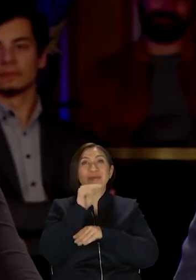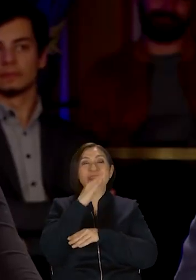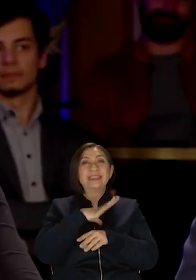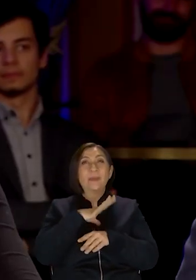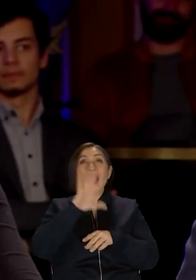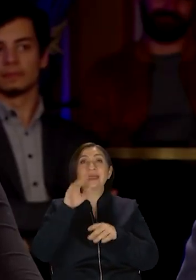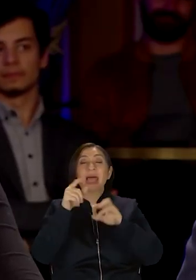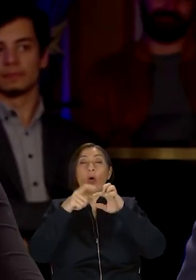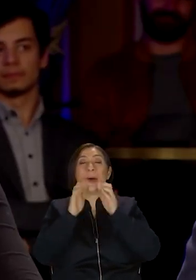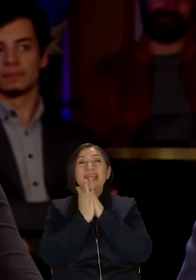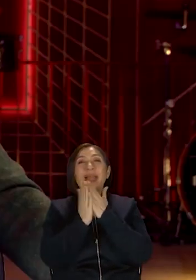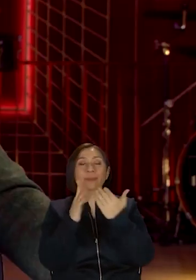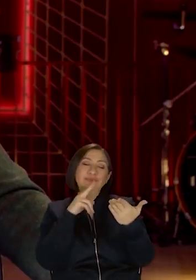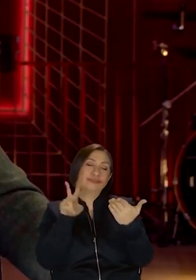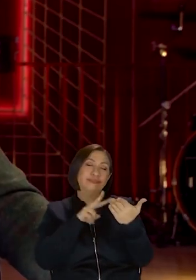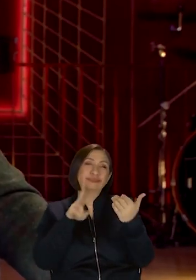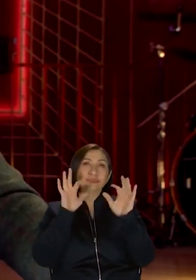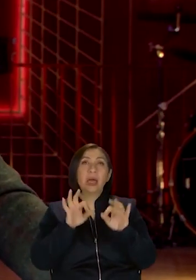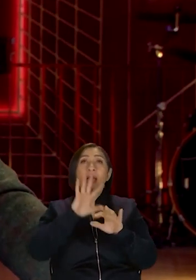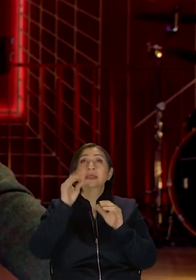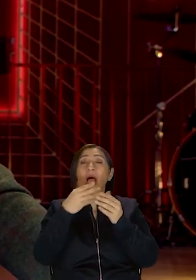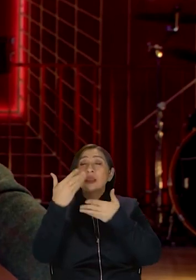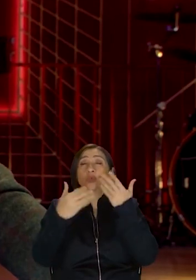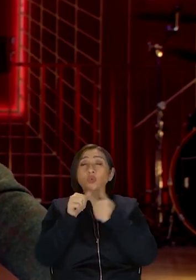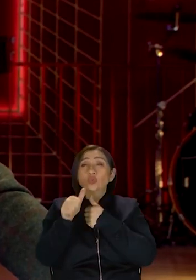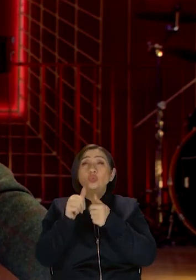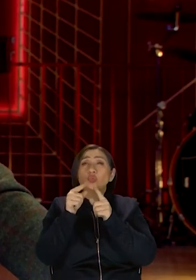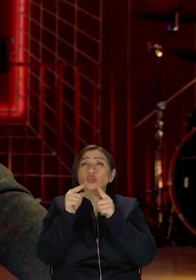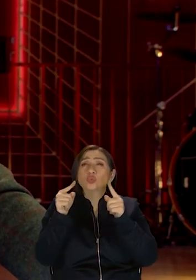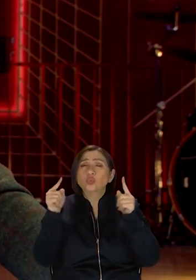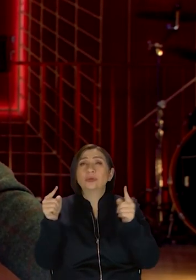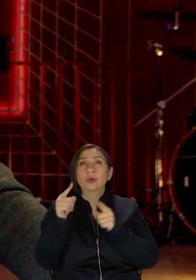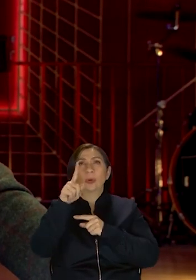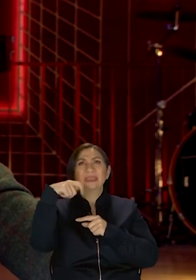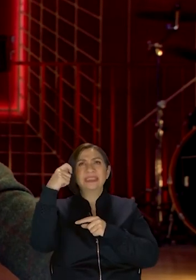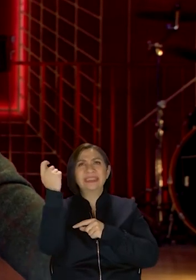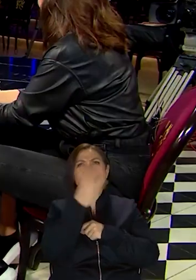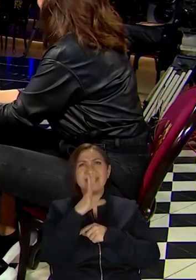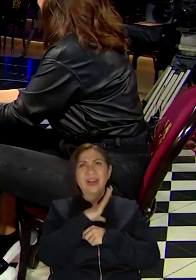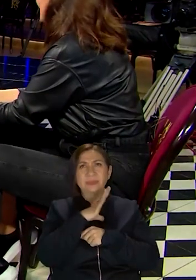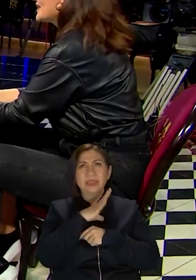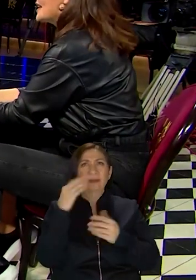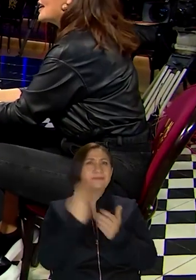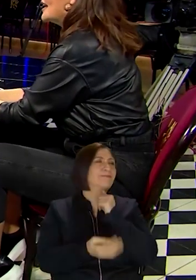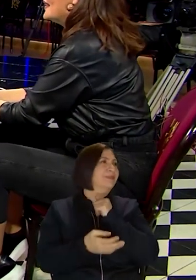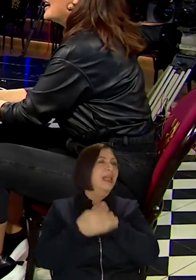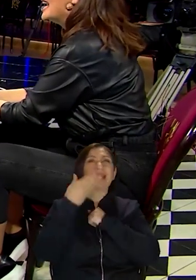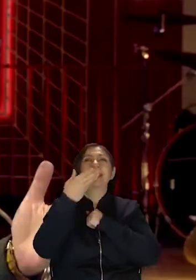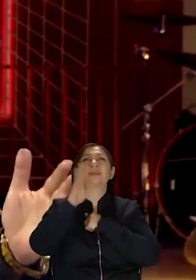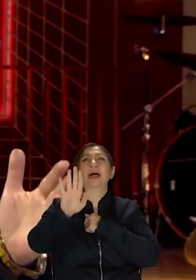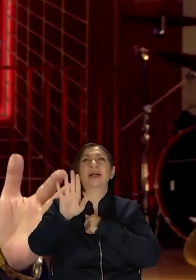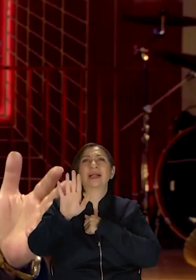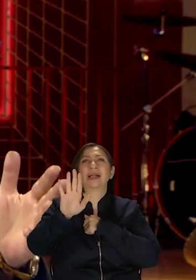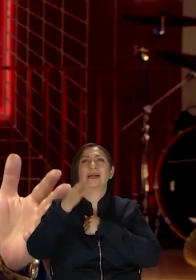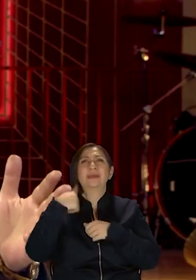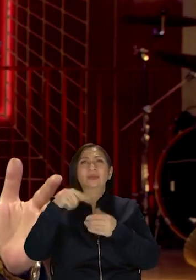Herkes roman okumaya başlıyor ve herkes her şeyi anlatıyor uzun uzun. Bir tane öyle dizi vardı. Var mı? Eyvah anlatma. Yok yok ama şey